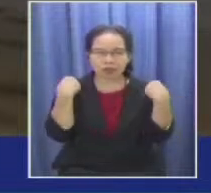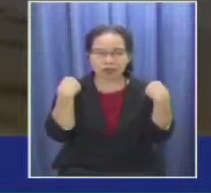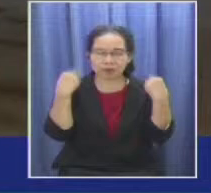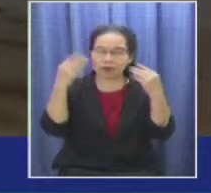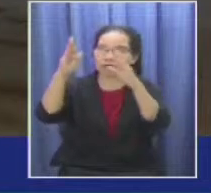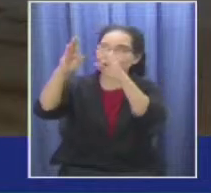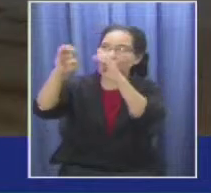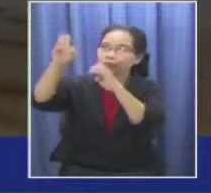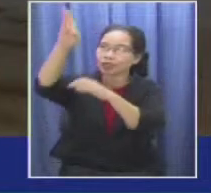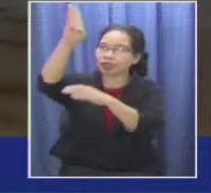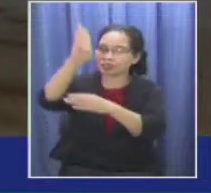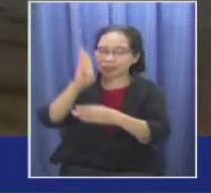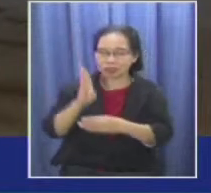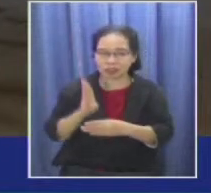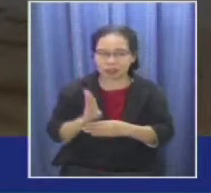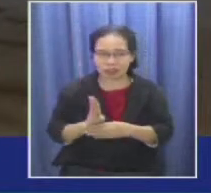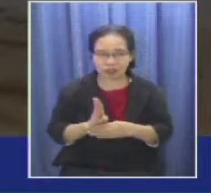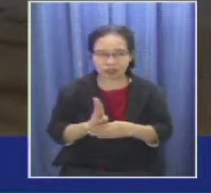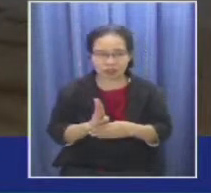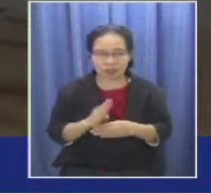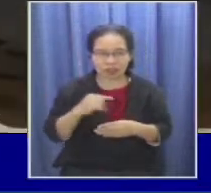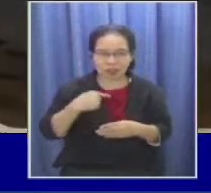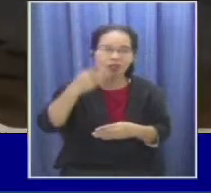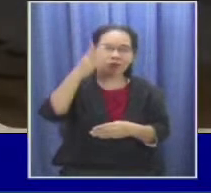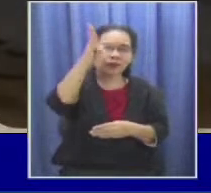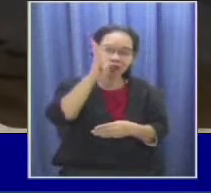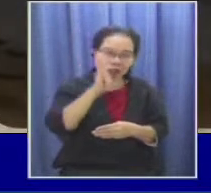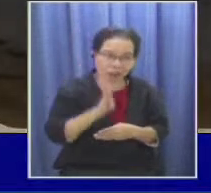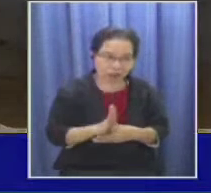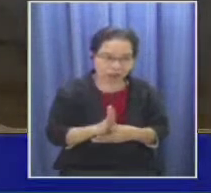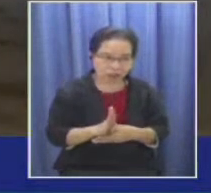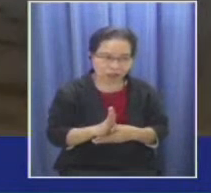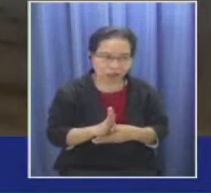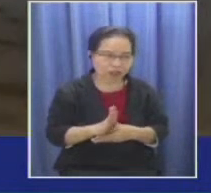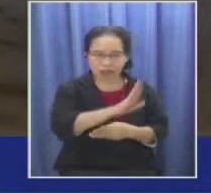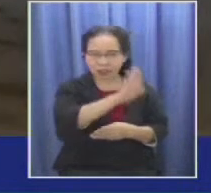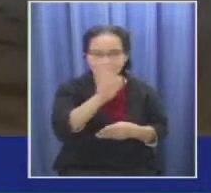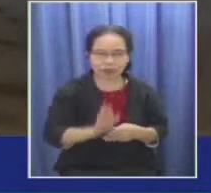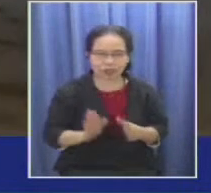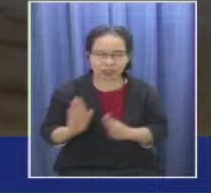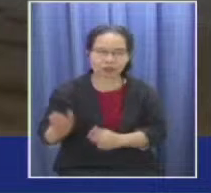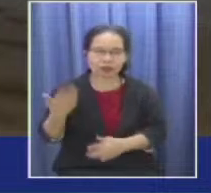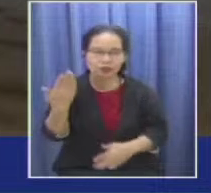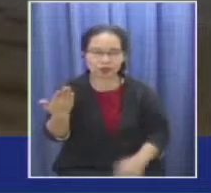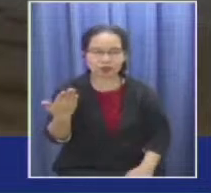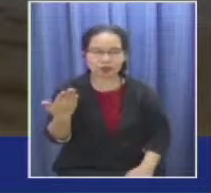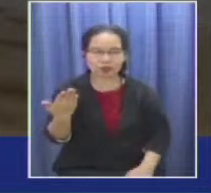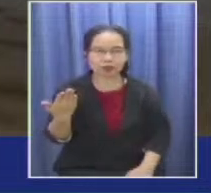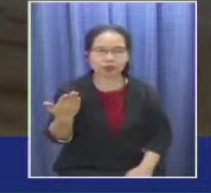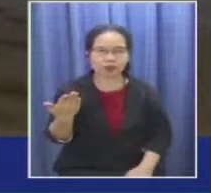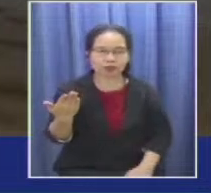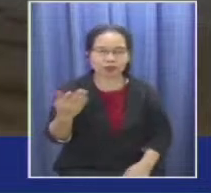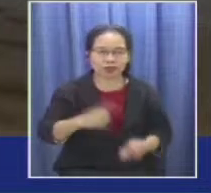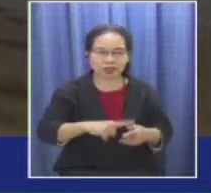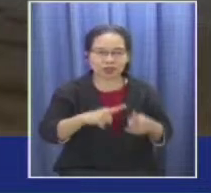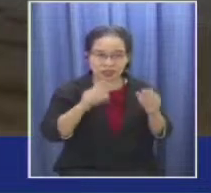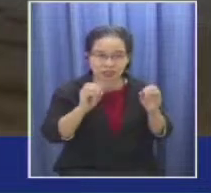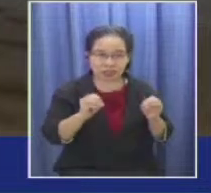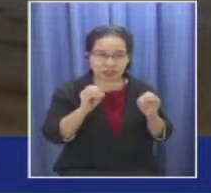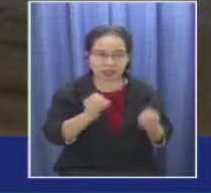yɛbɛsi fam jojo ɛhyɛ nyankopɔn bi obetumi aboa yɛ ne samane hunu ba awoyehia